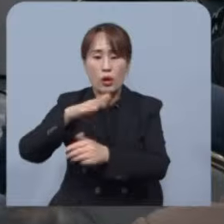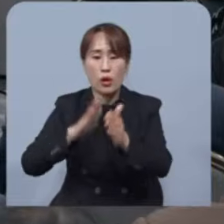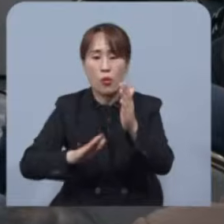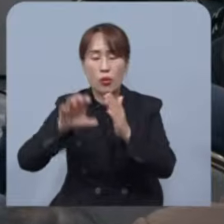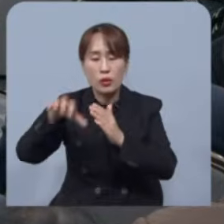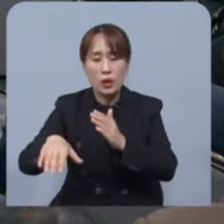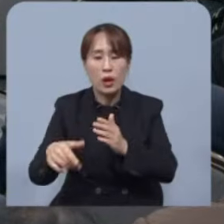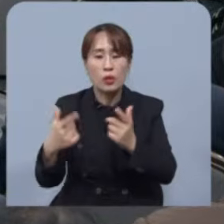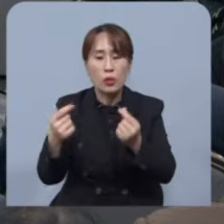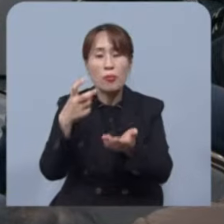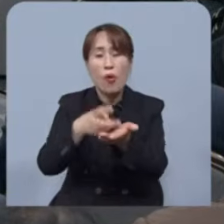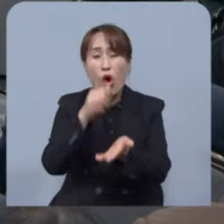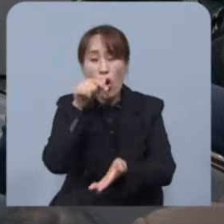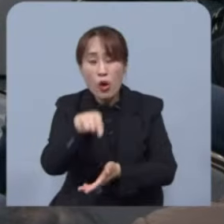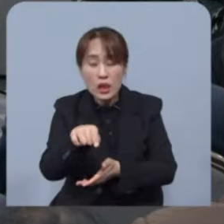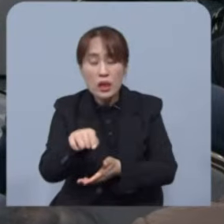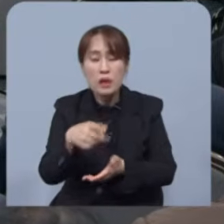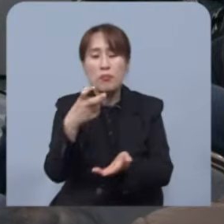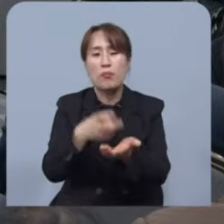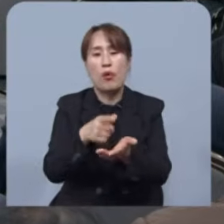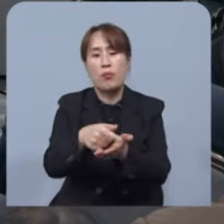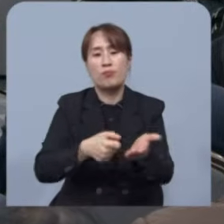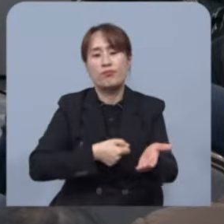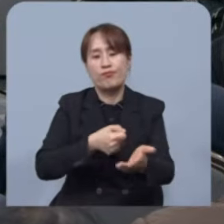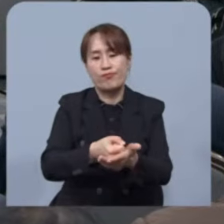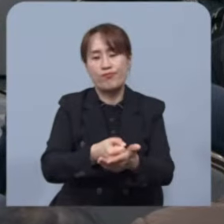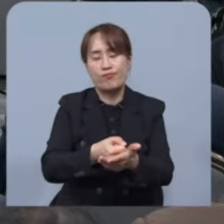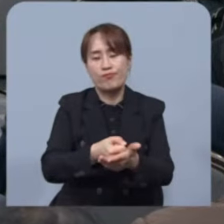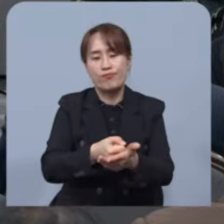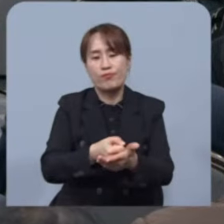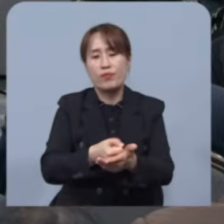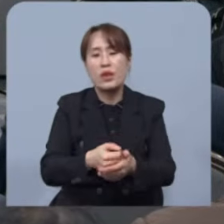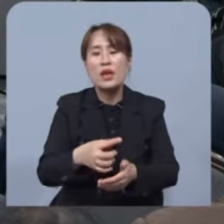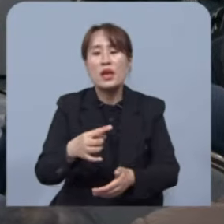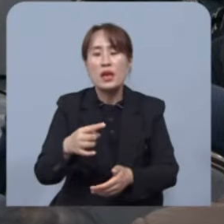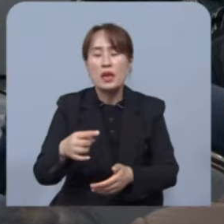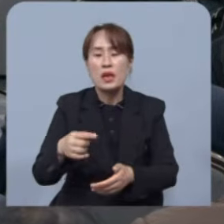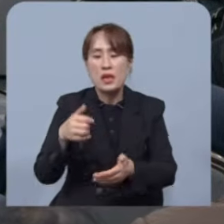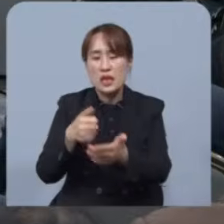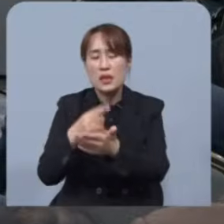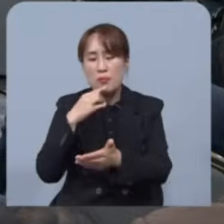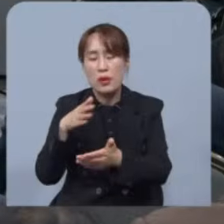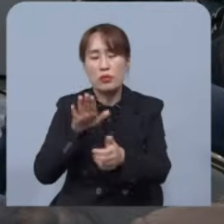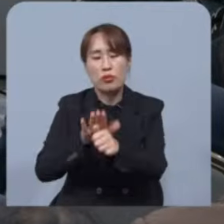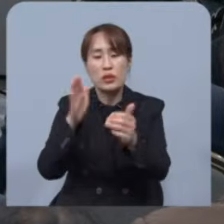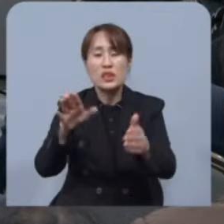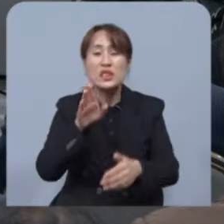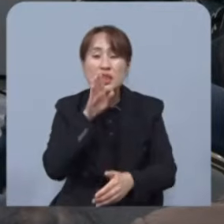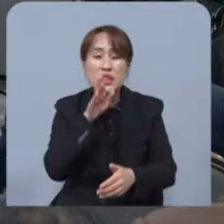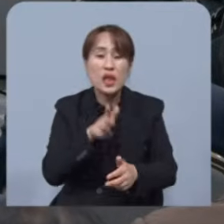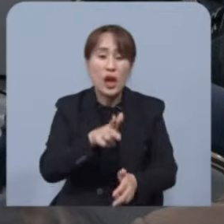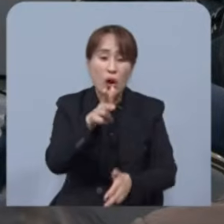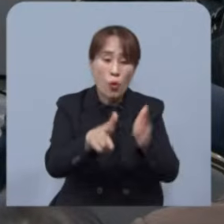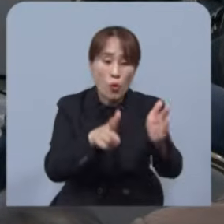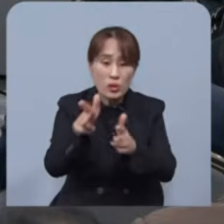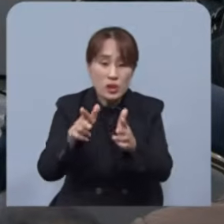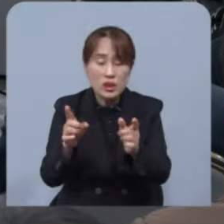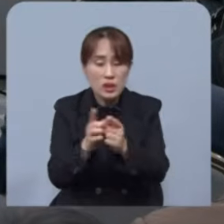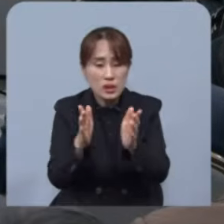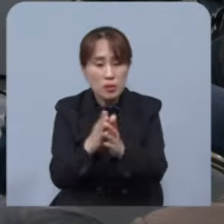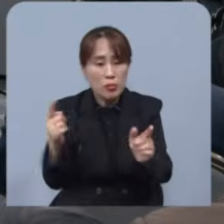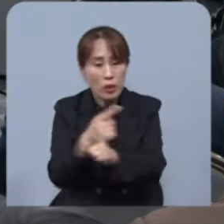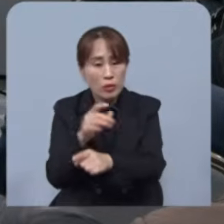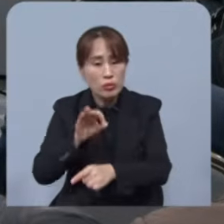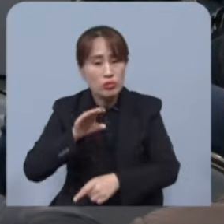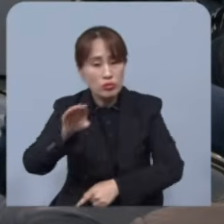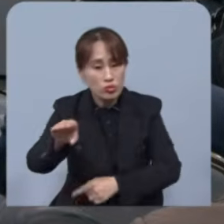유사한 제도가 있습니다만 해당 제도는 정해진 프레임에 들어오는 설비군에 대한 지원으로 실제 생산 공정을 직접 개선하는